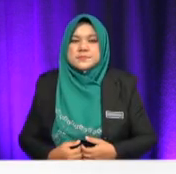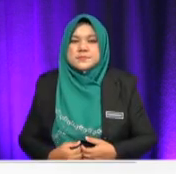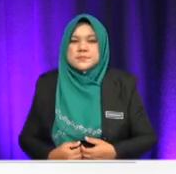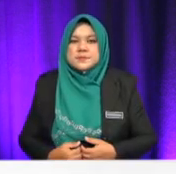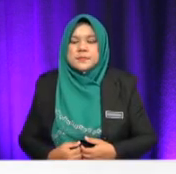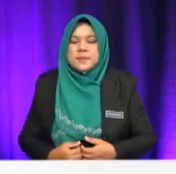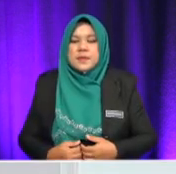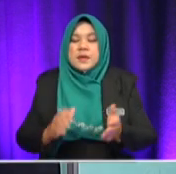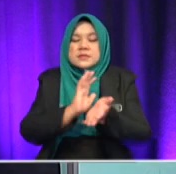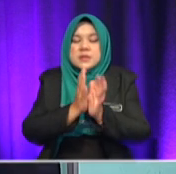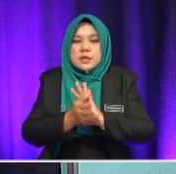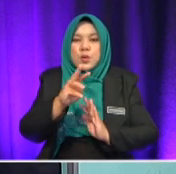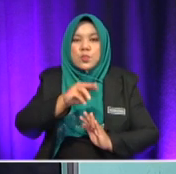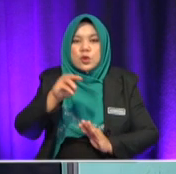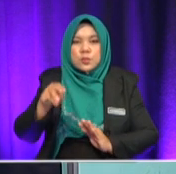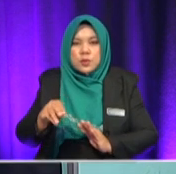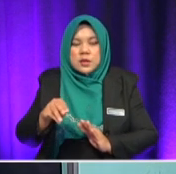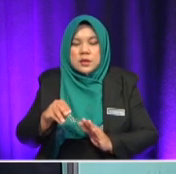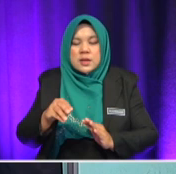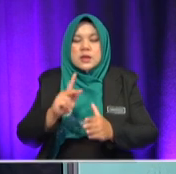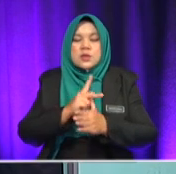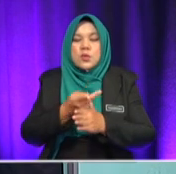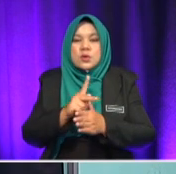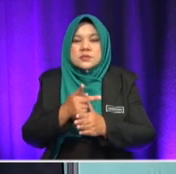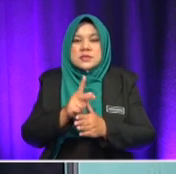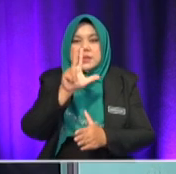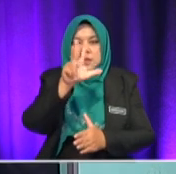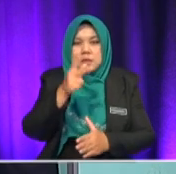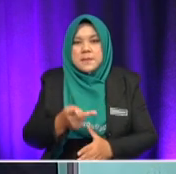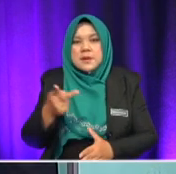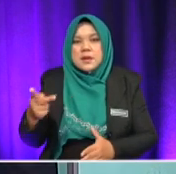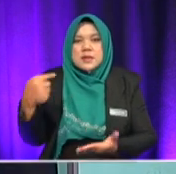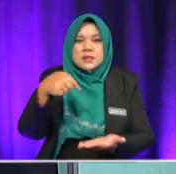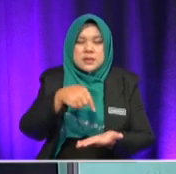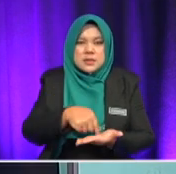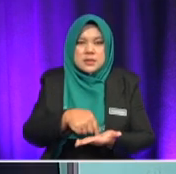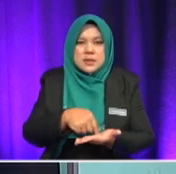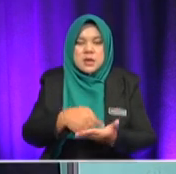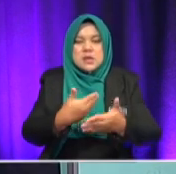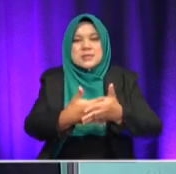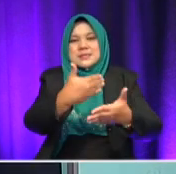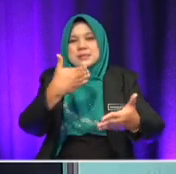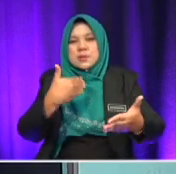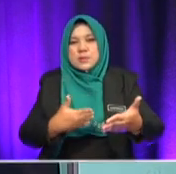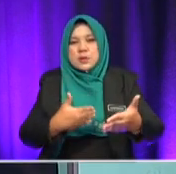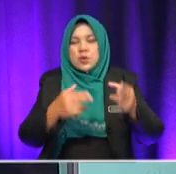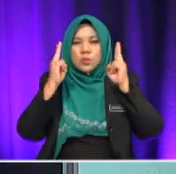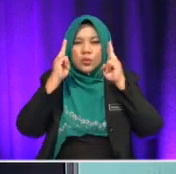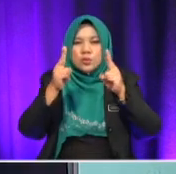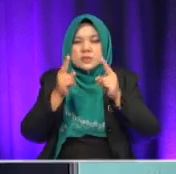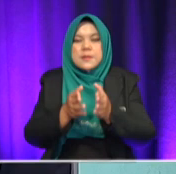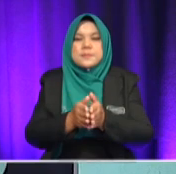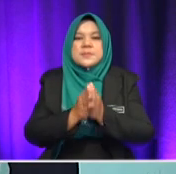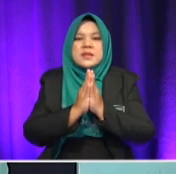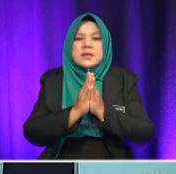jadi murid-murid sekalian hari gini kita kekosikan tiga perkara ini jadi sebelum sebelum Ustaz tidak minta